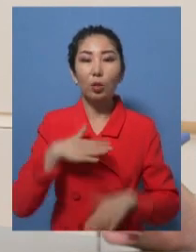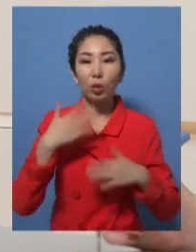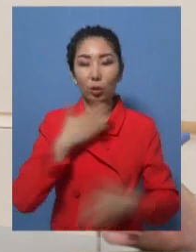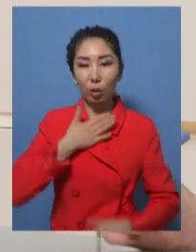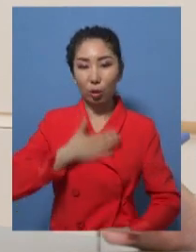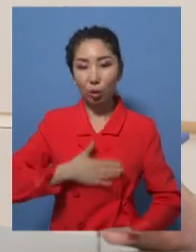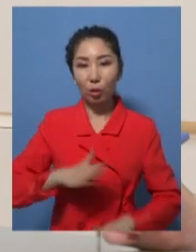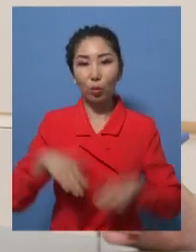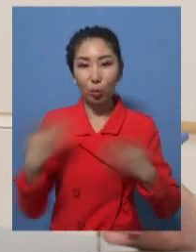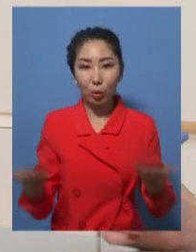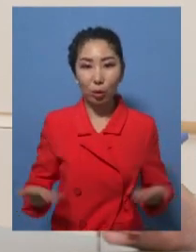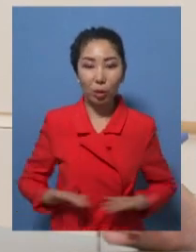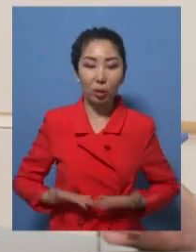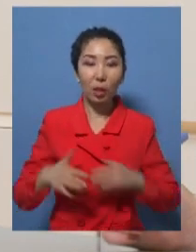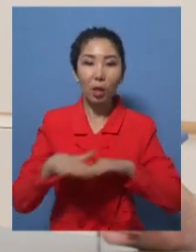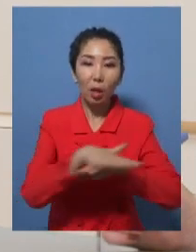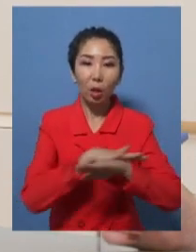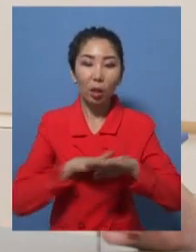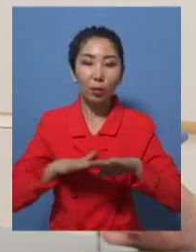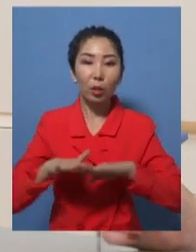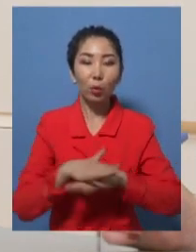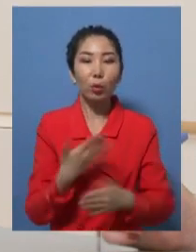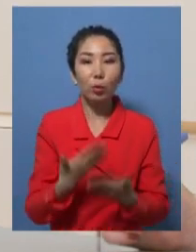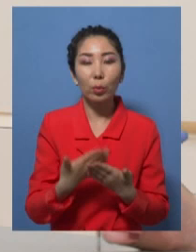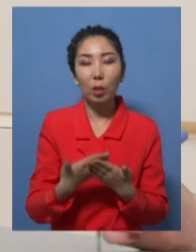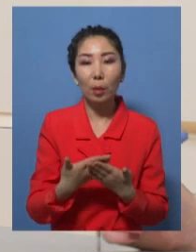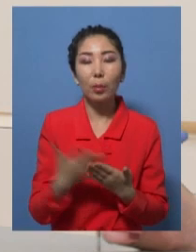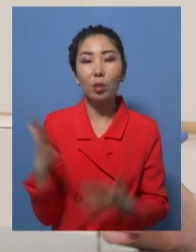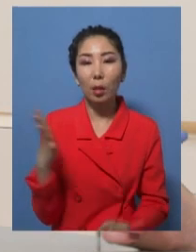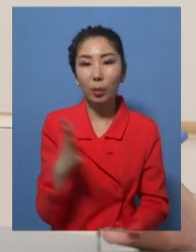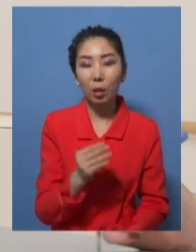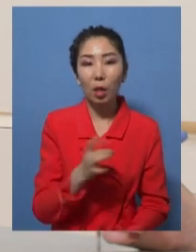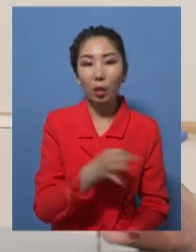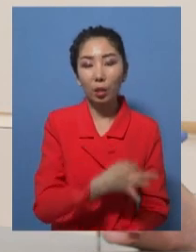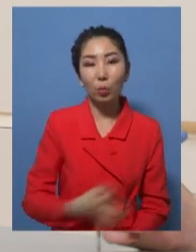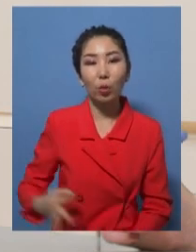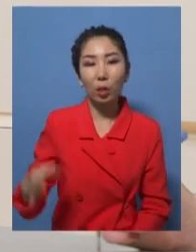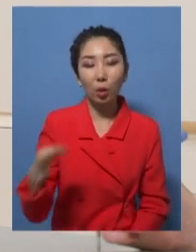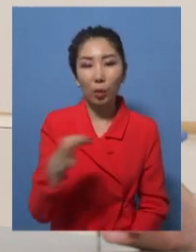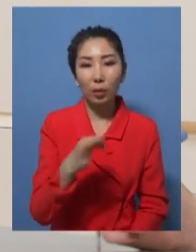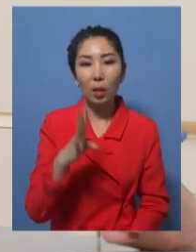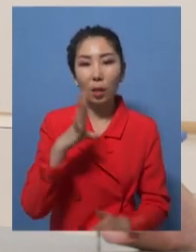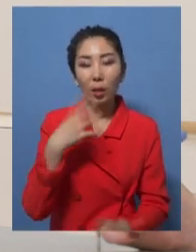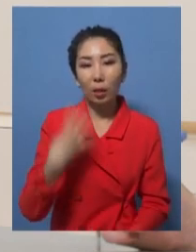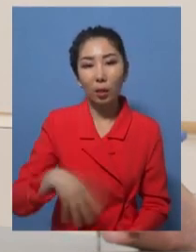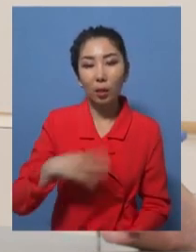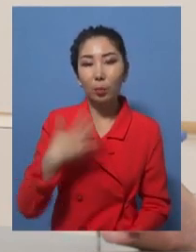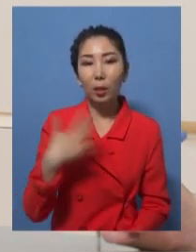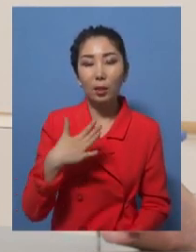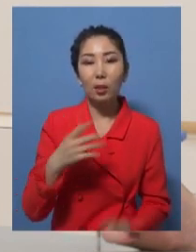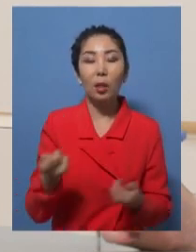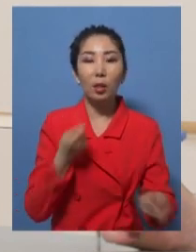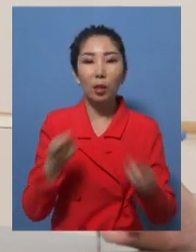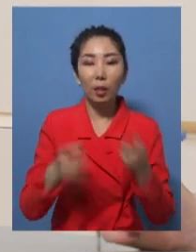сүріп жатқан халық қой. Биыл өздеріңізге белгілі республика аумағында 45 әкім сайланған